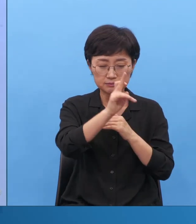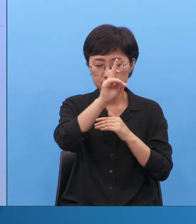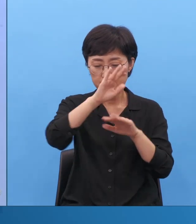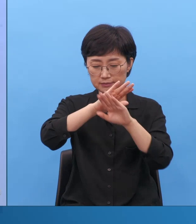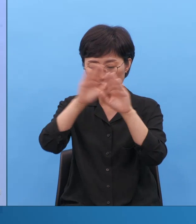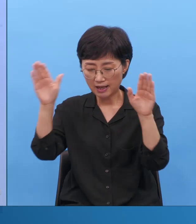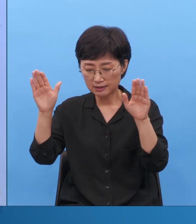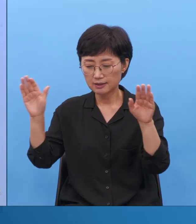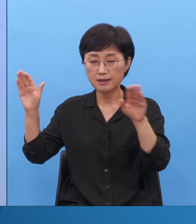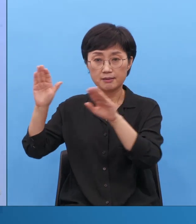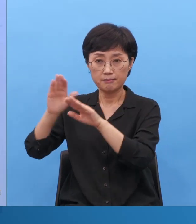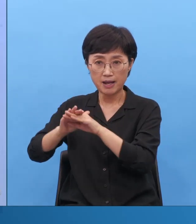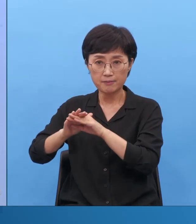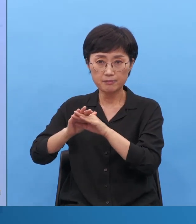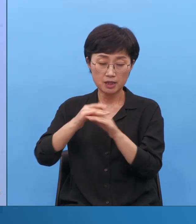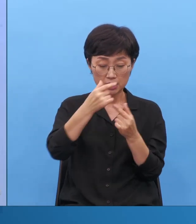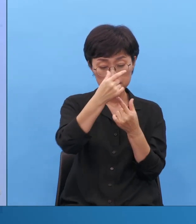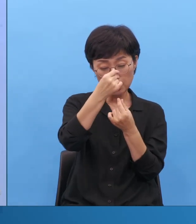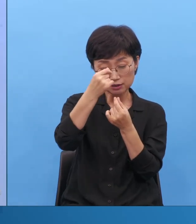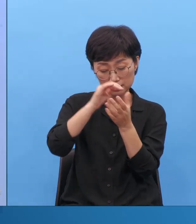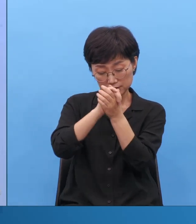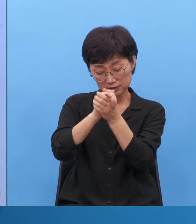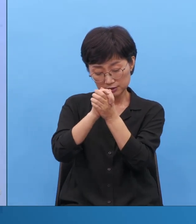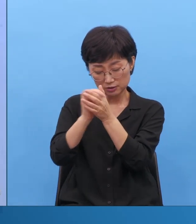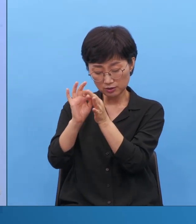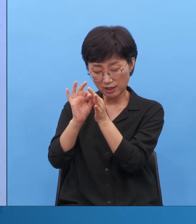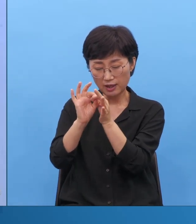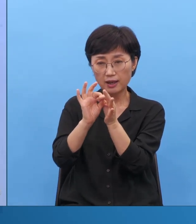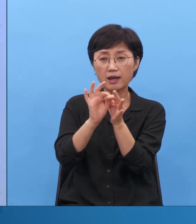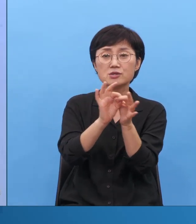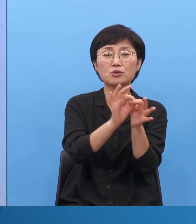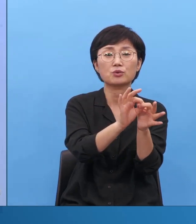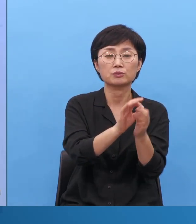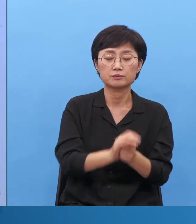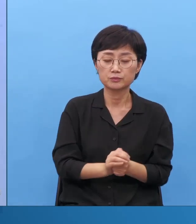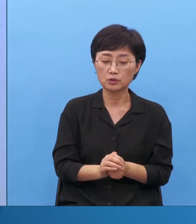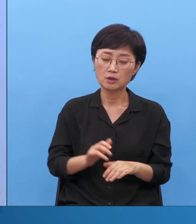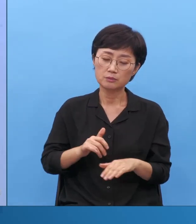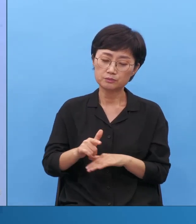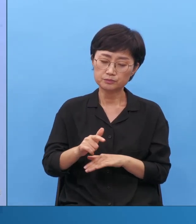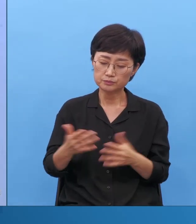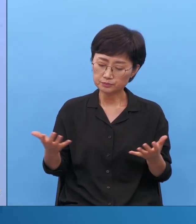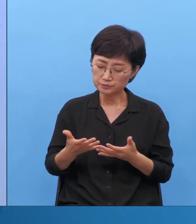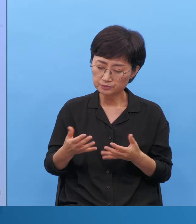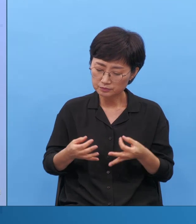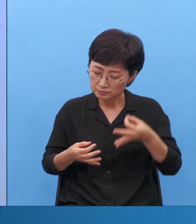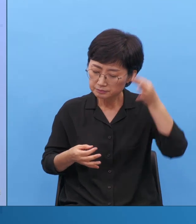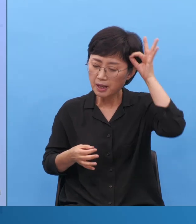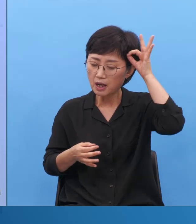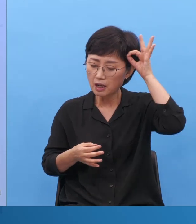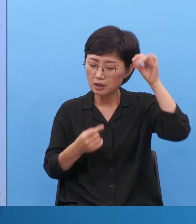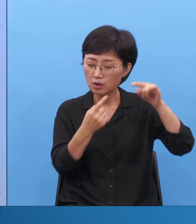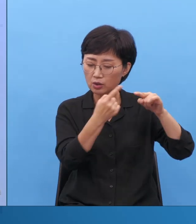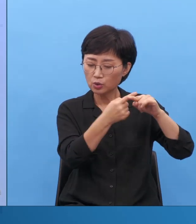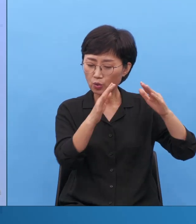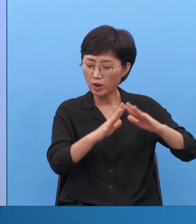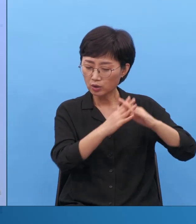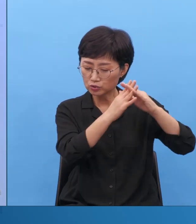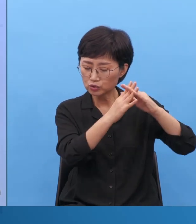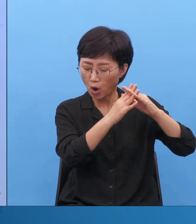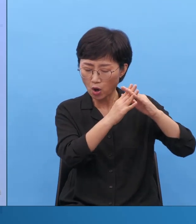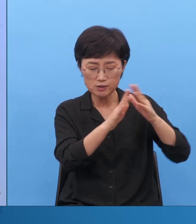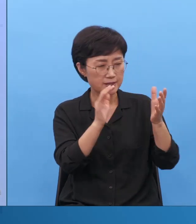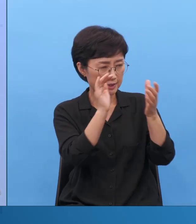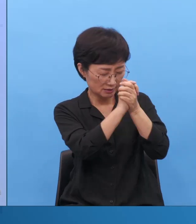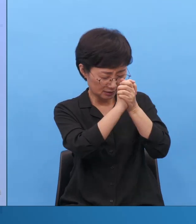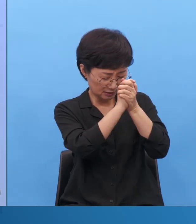You don't even have to know about that. It's something that 뭐 God will give. 수시기도 가다가 이제 건축사면 그 집중적으로 기도. And then let's say that we have this church constructions, we continue to pray